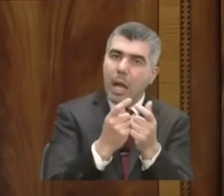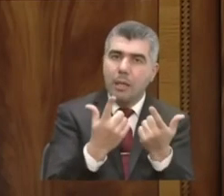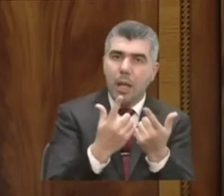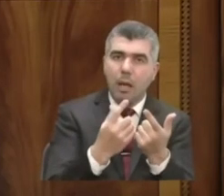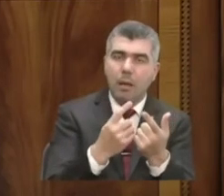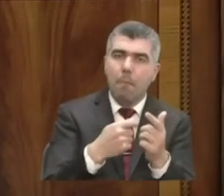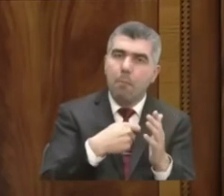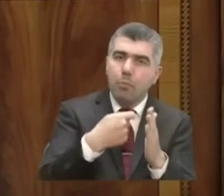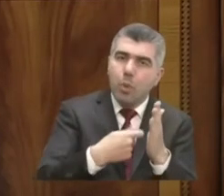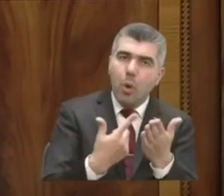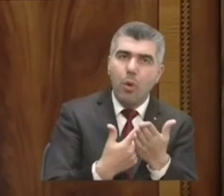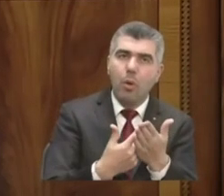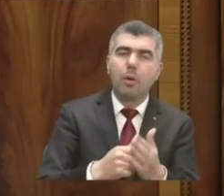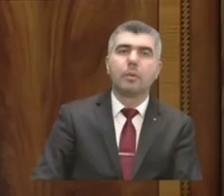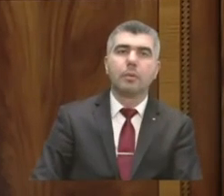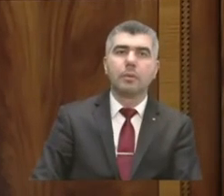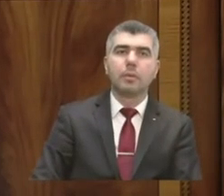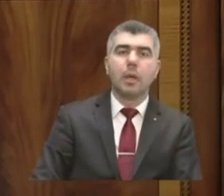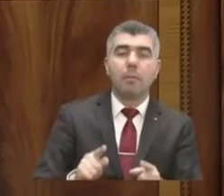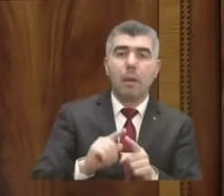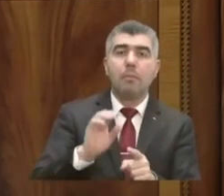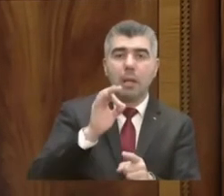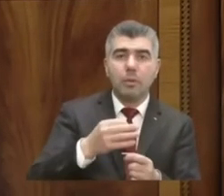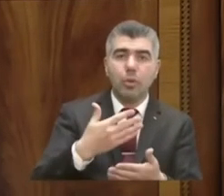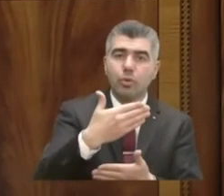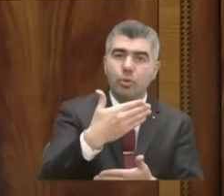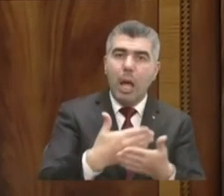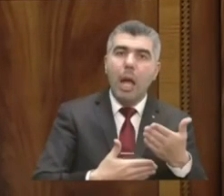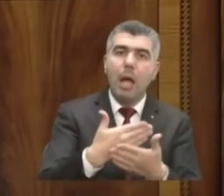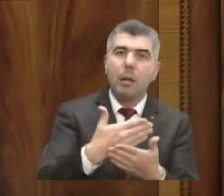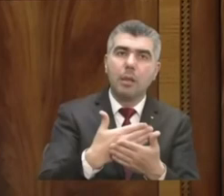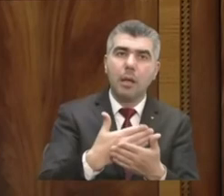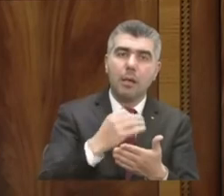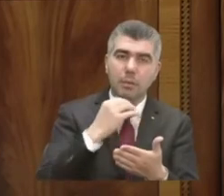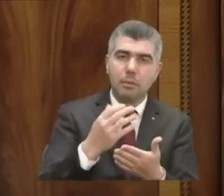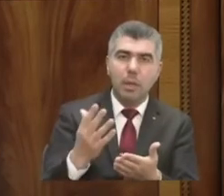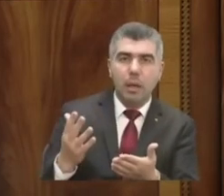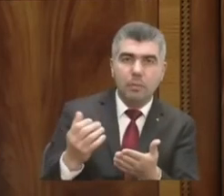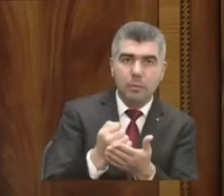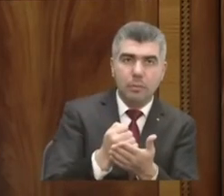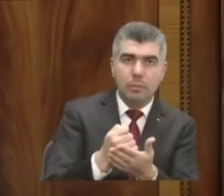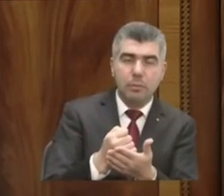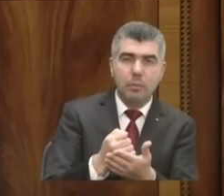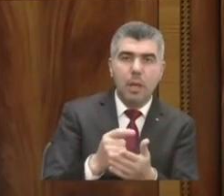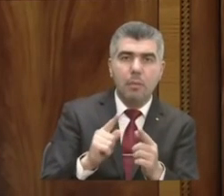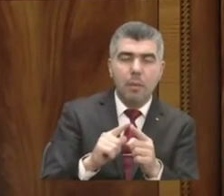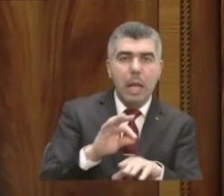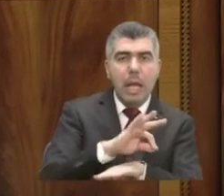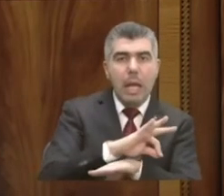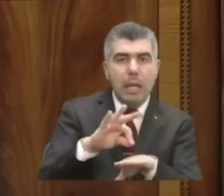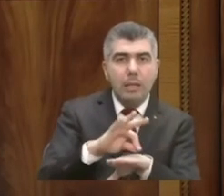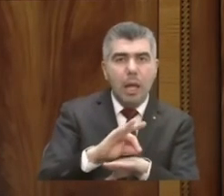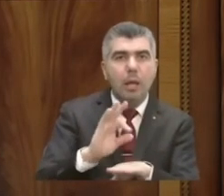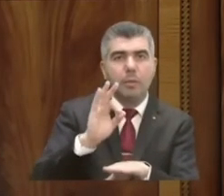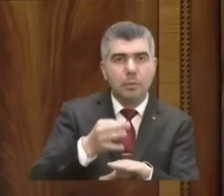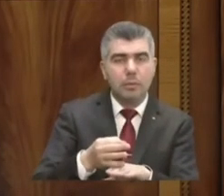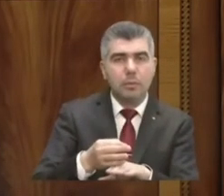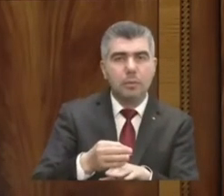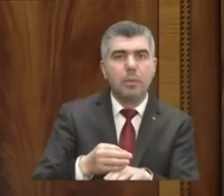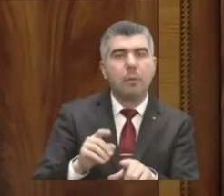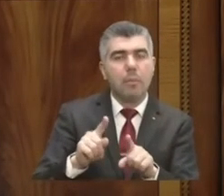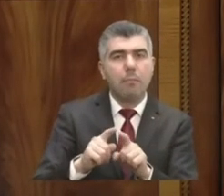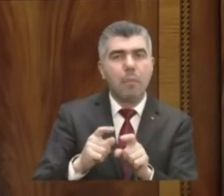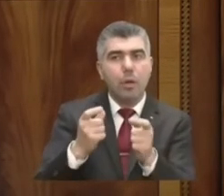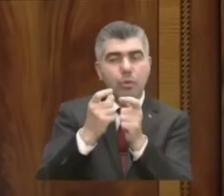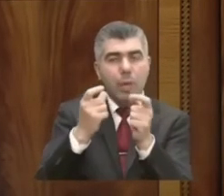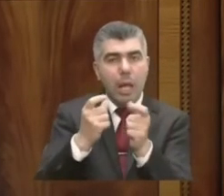الا كانت هذه المعلومه اولا هذه الشهاده اللي كتطلب يمكن تعطيها من اداره اخرى، انت